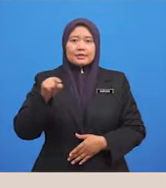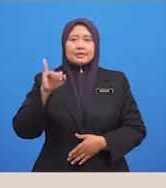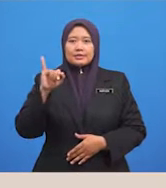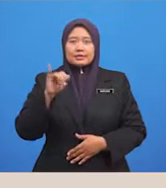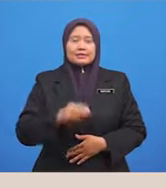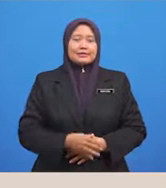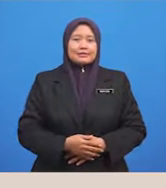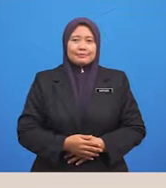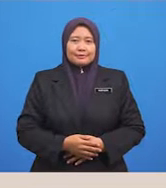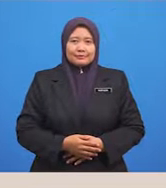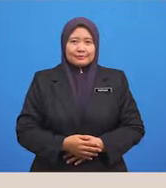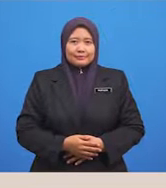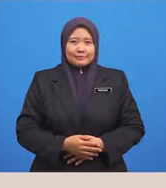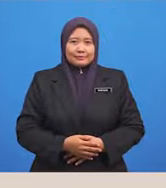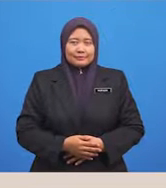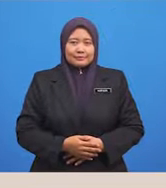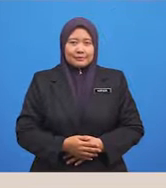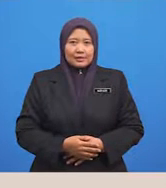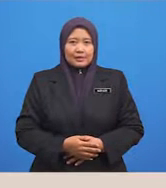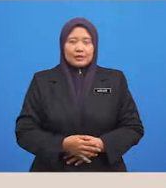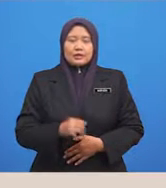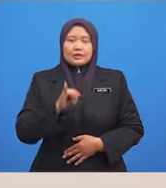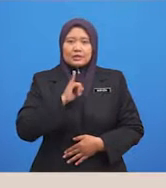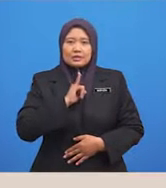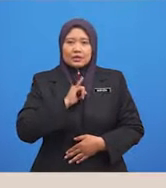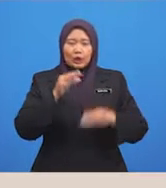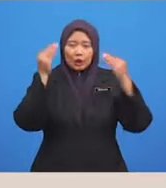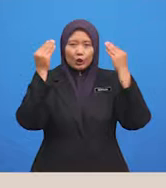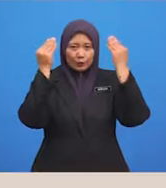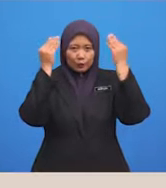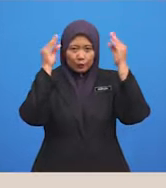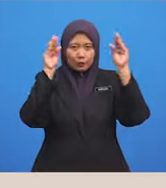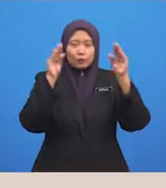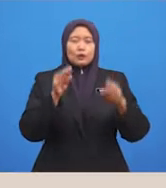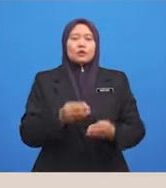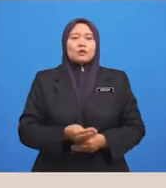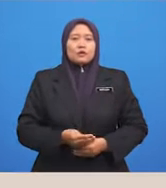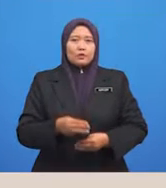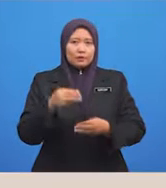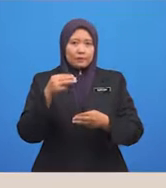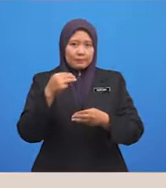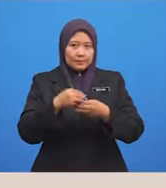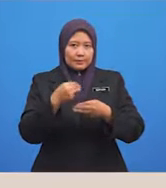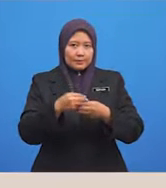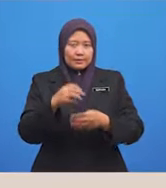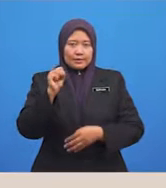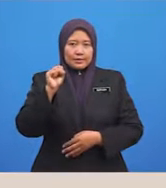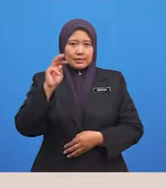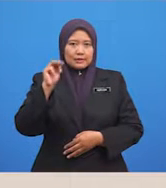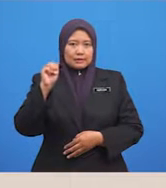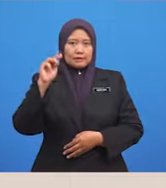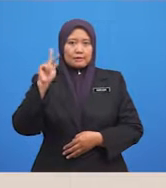Muhammad Zohdi. Cikgu merupakan guru matematik di SMK Datuk